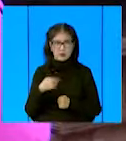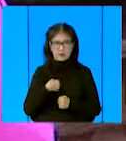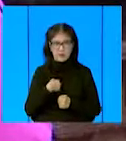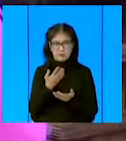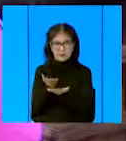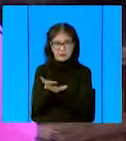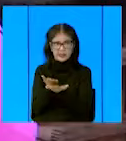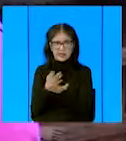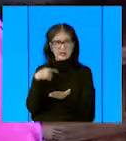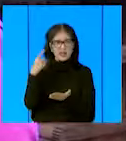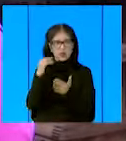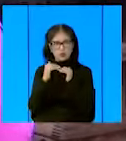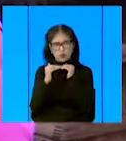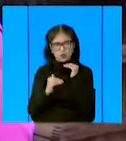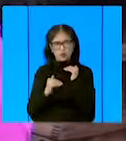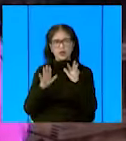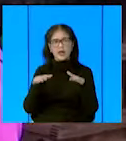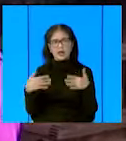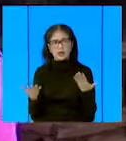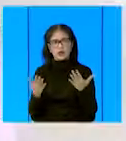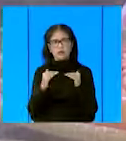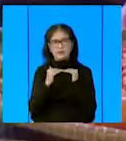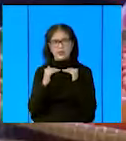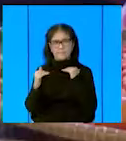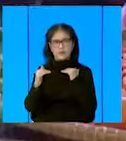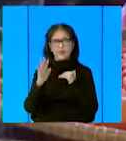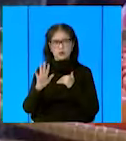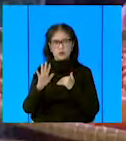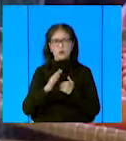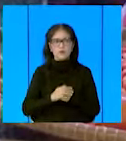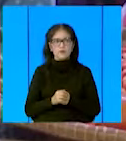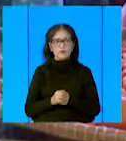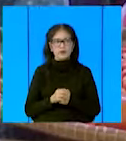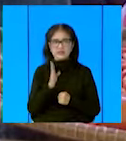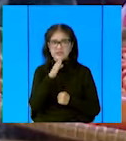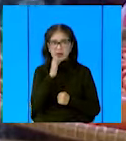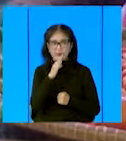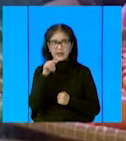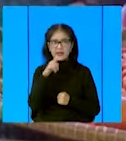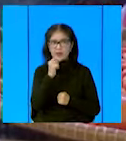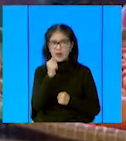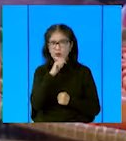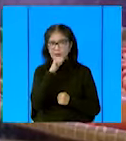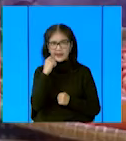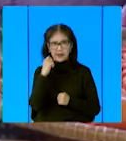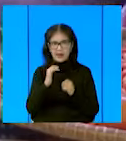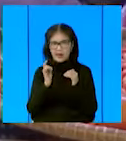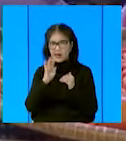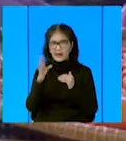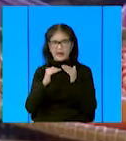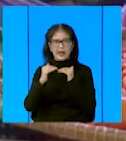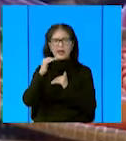ya selalu turun gitu atau seimbang aja gitu. Selain cabai rawit merah, komoditas lain yang mengalami kenaikan